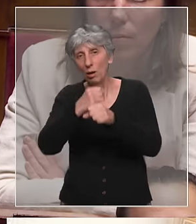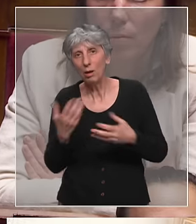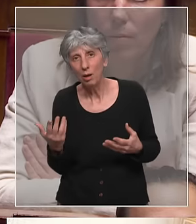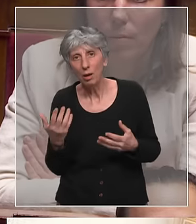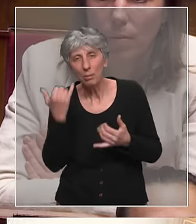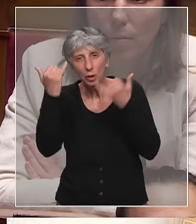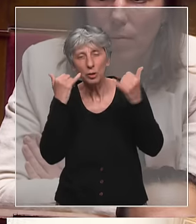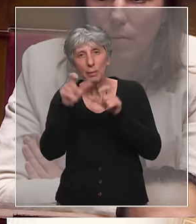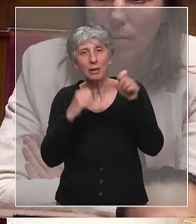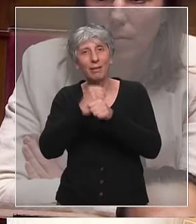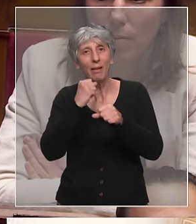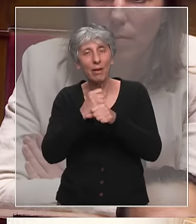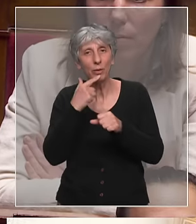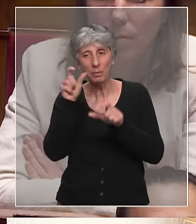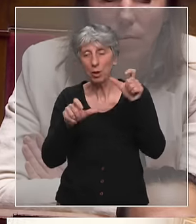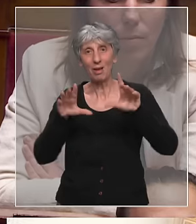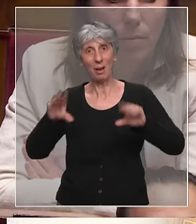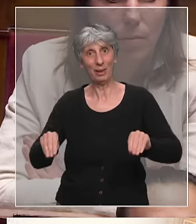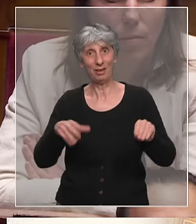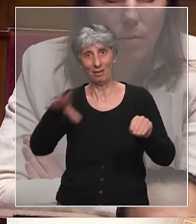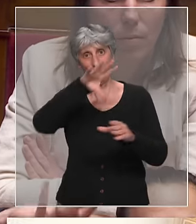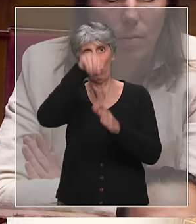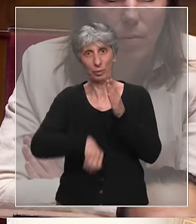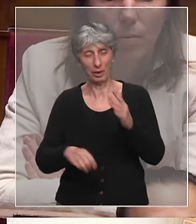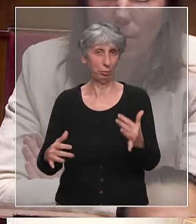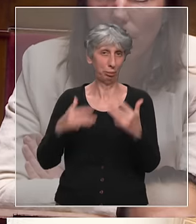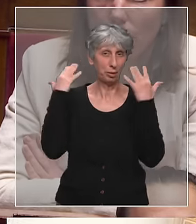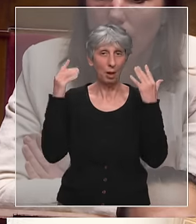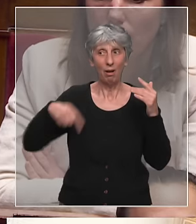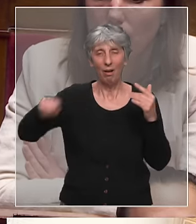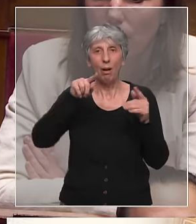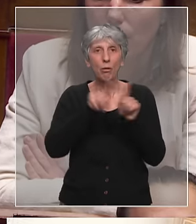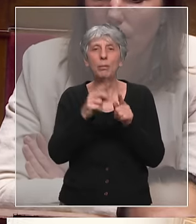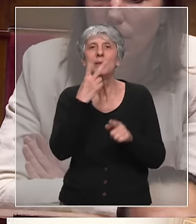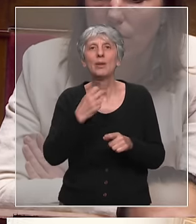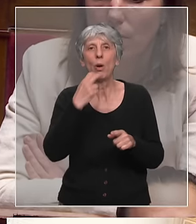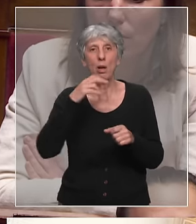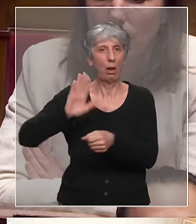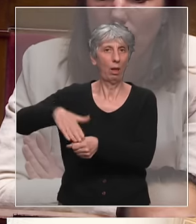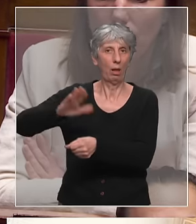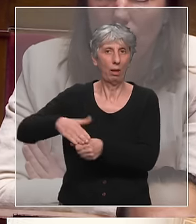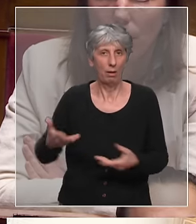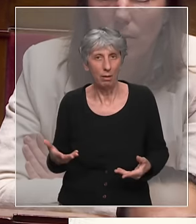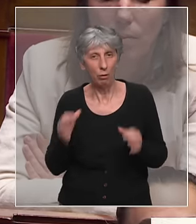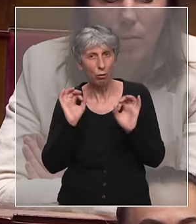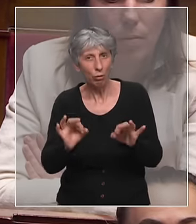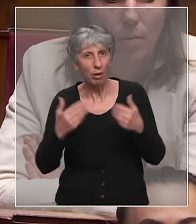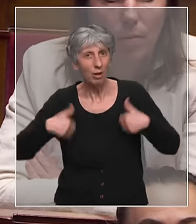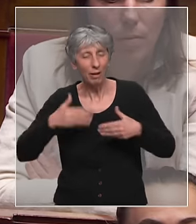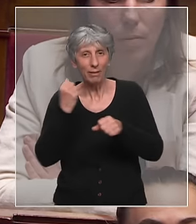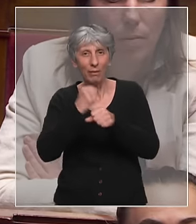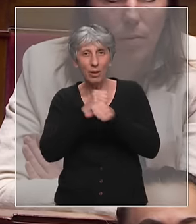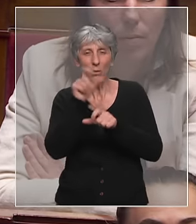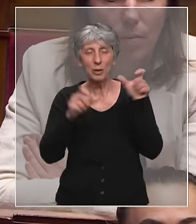sont exposés, les riverains aussi, et cela nous dit, on a l'impression d'être des citoyens de seconde classe. Car oui, travailleurs et citoyens